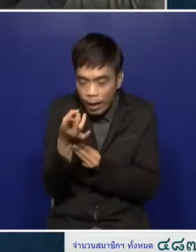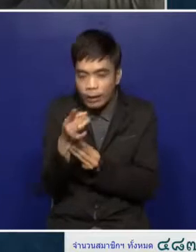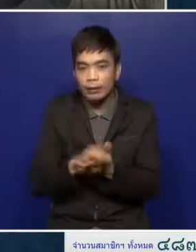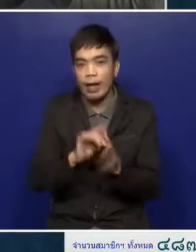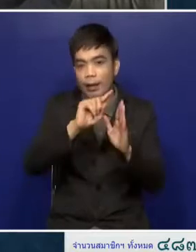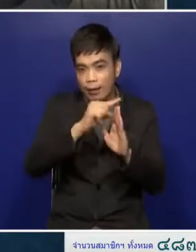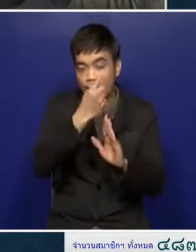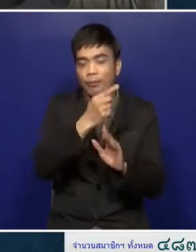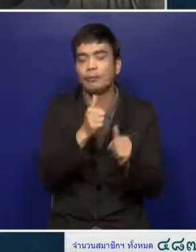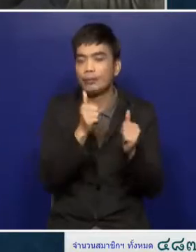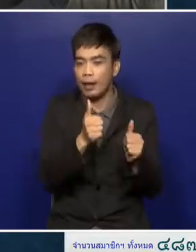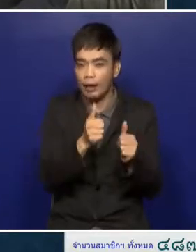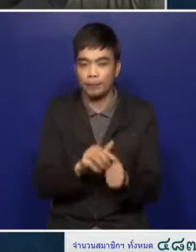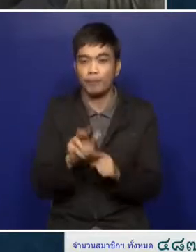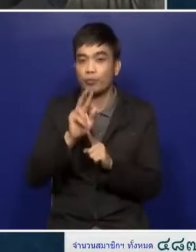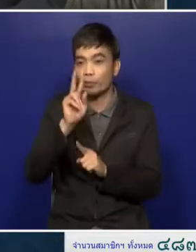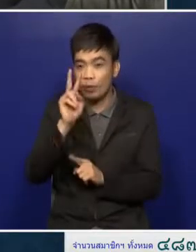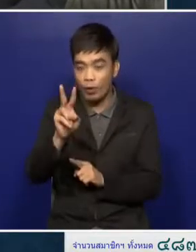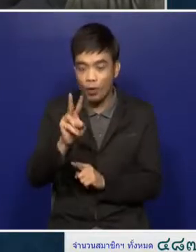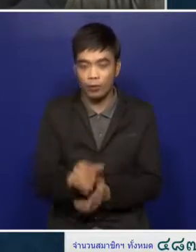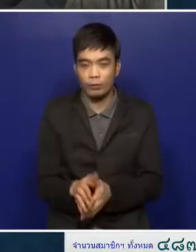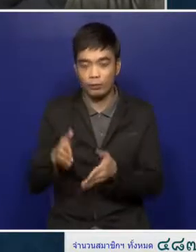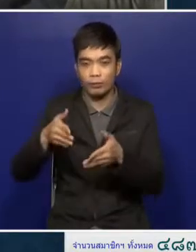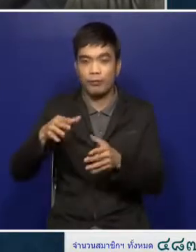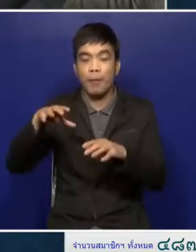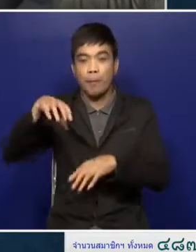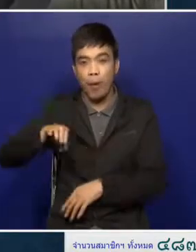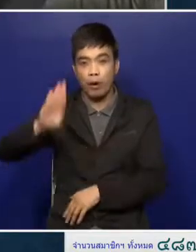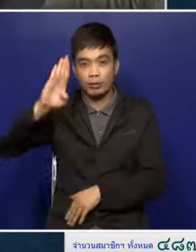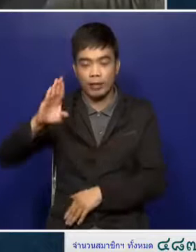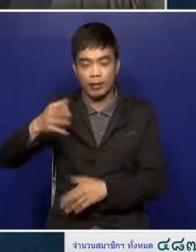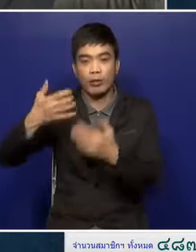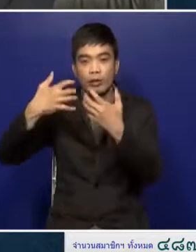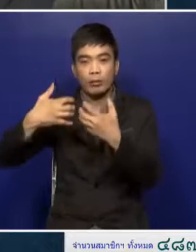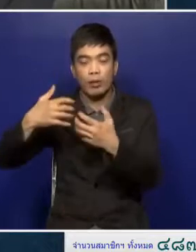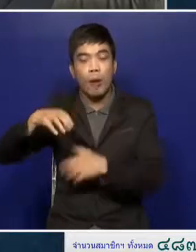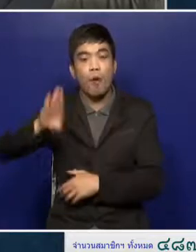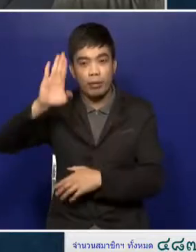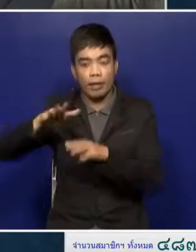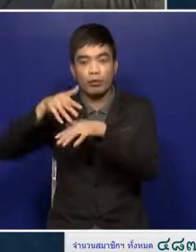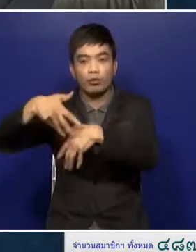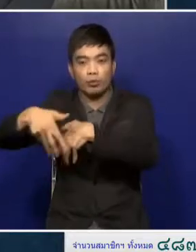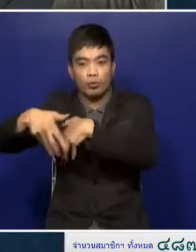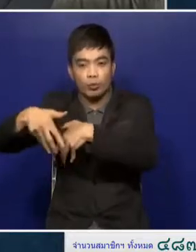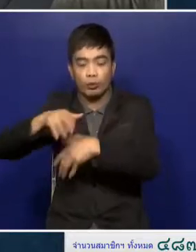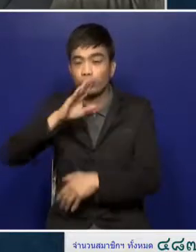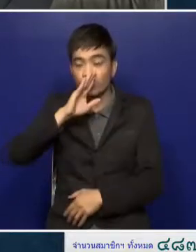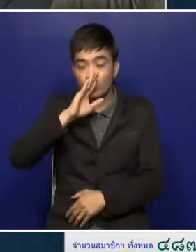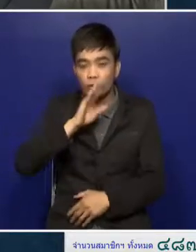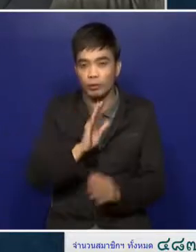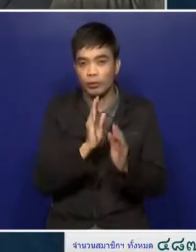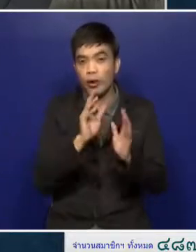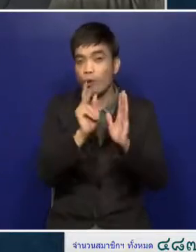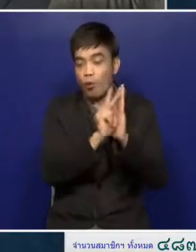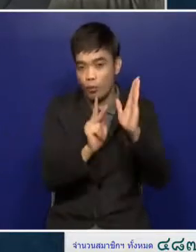เรื่องวิสาหกิจชุมชนนะครับก็ต้องเรียนว่าถ้าหากว่ากฎหมายจะบอกว่าถ้าจะปลูก